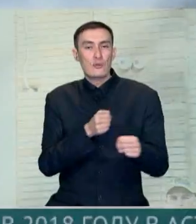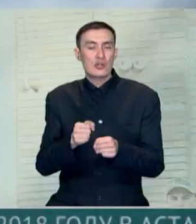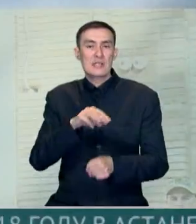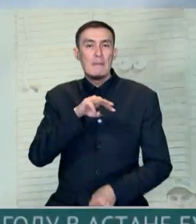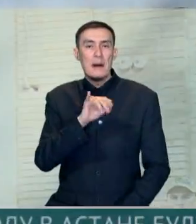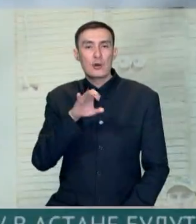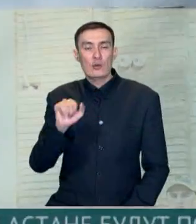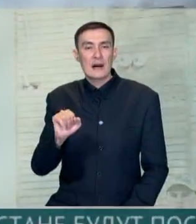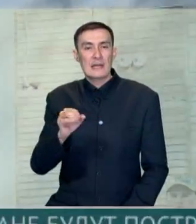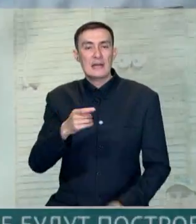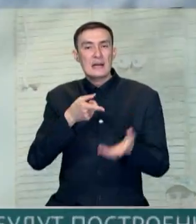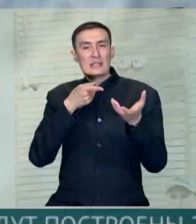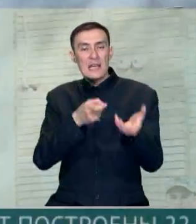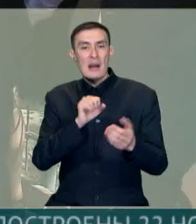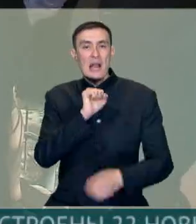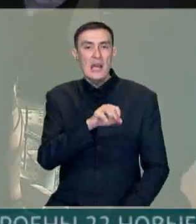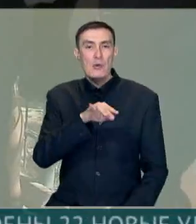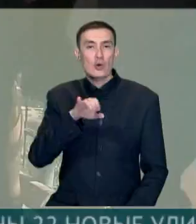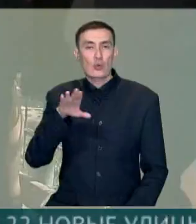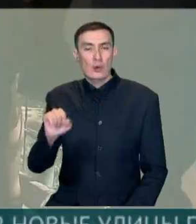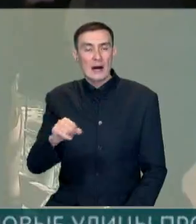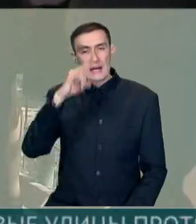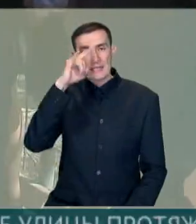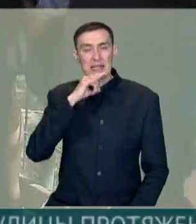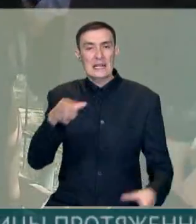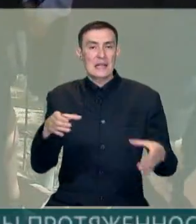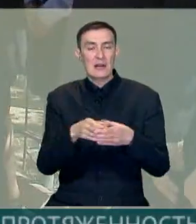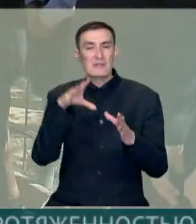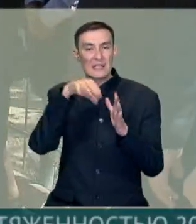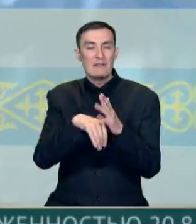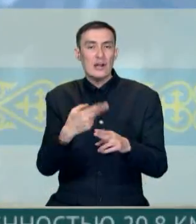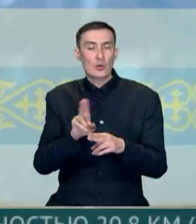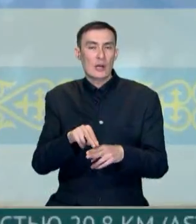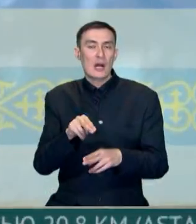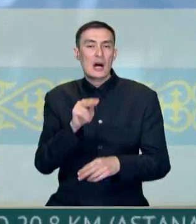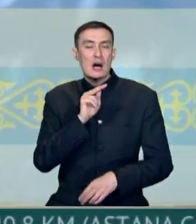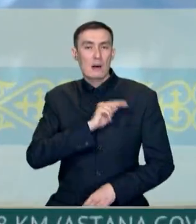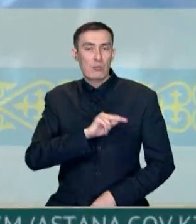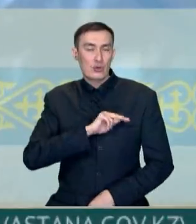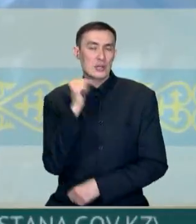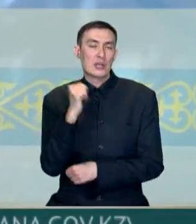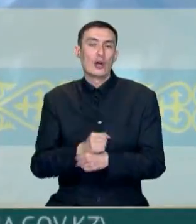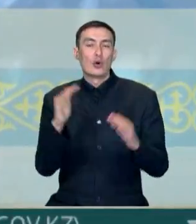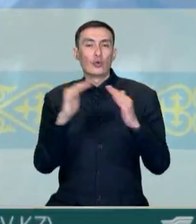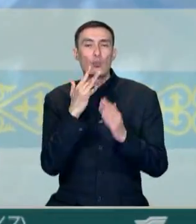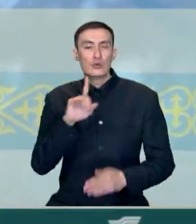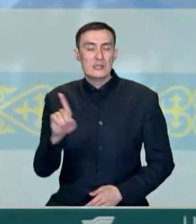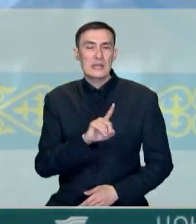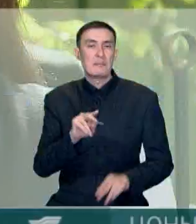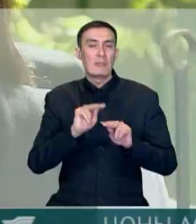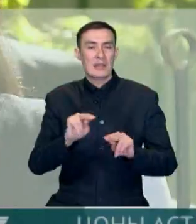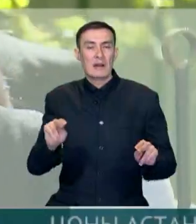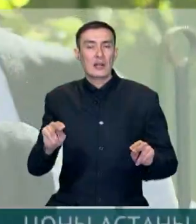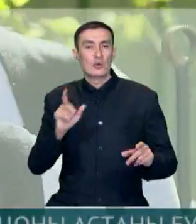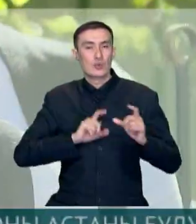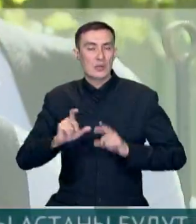Маншук Маметова и снайпер Алия Молдагулова. Казахстанская делегация, в составе которой работники дома-музея, студенты и преподаватели,